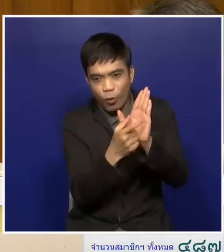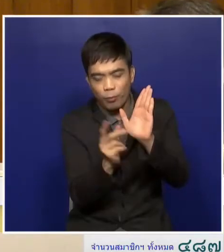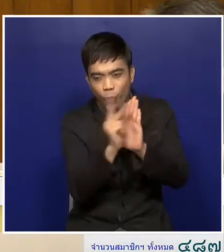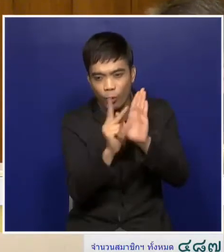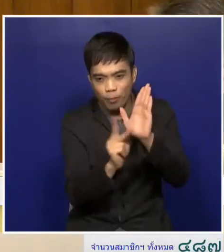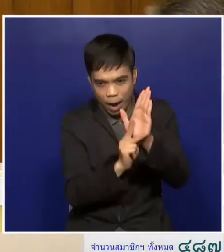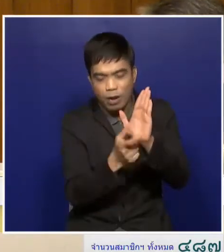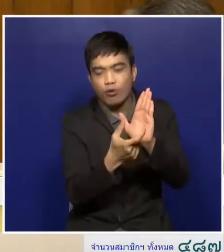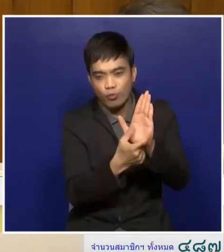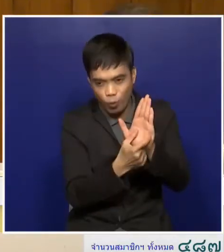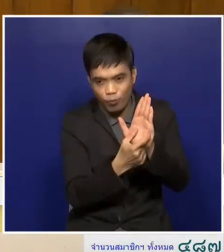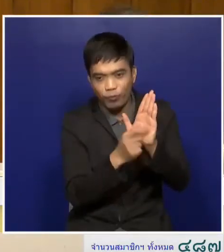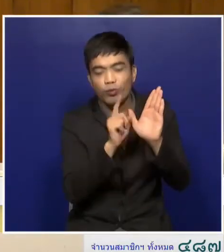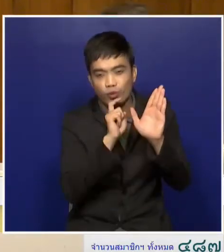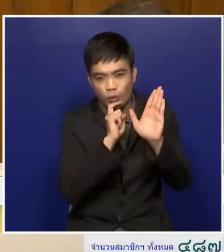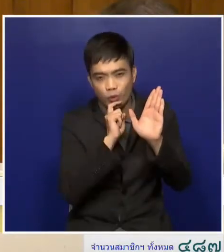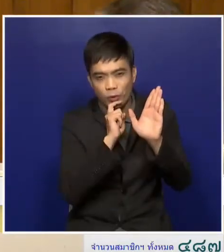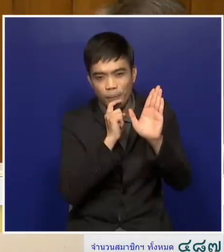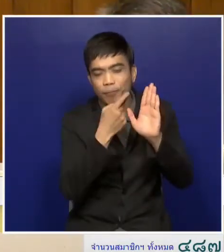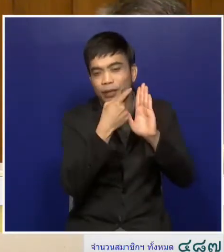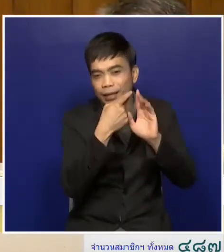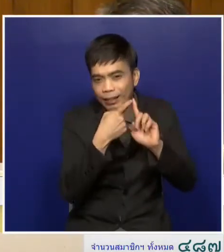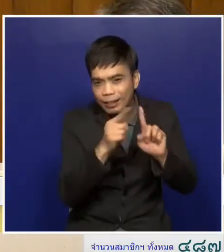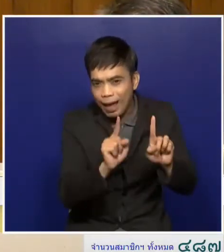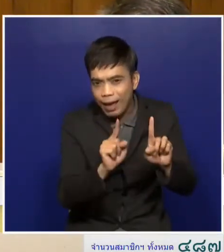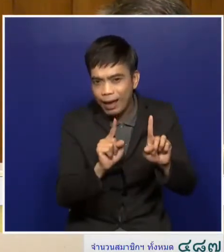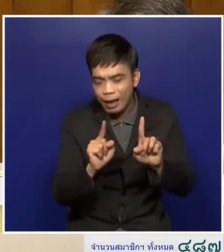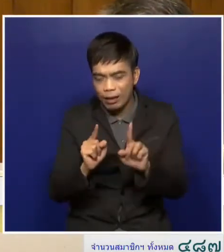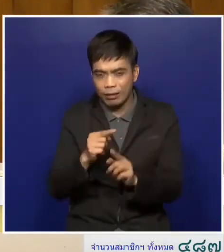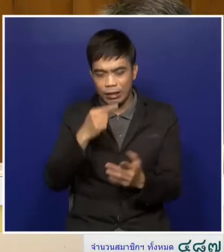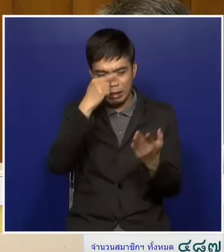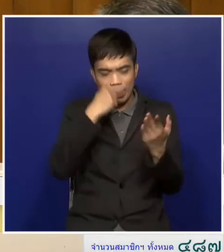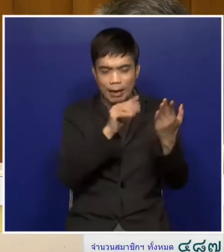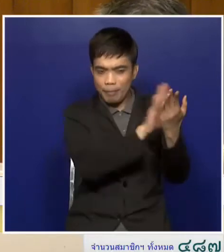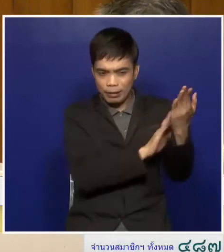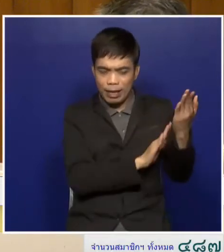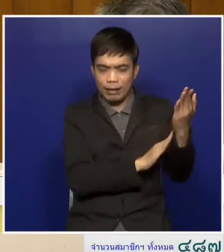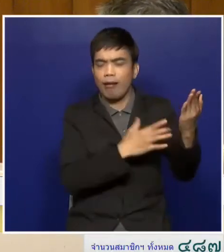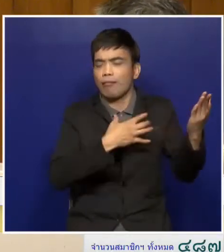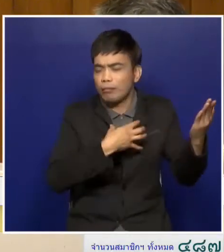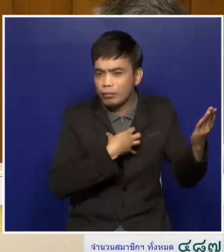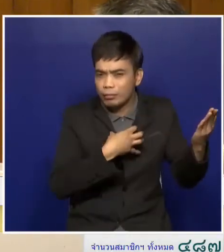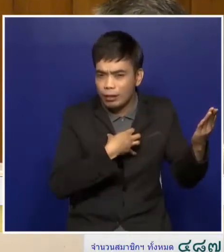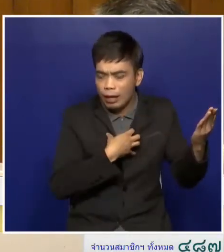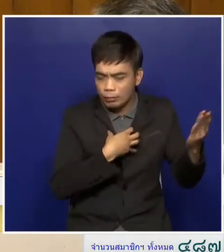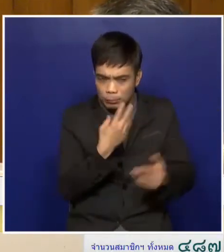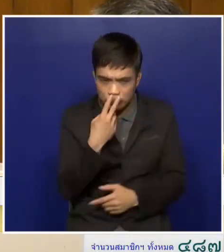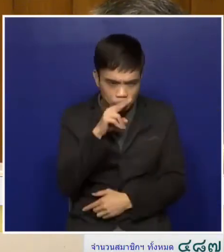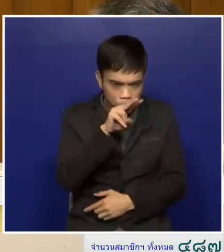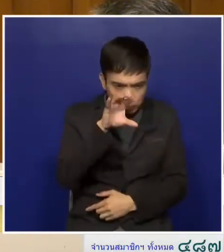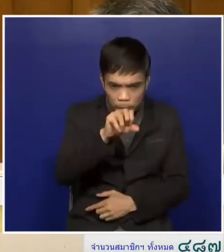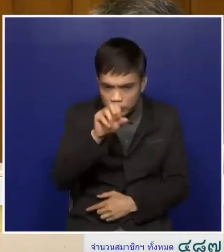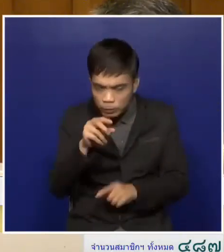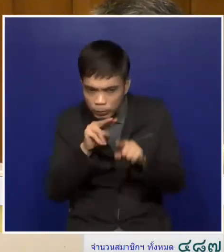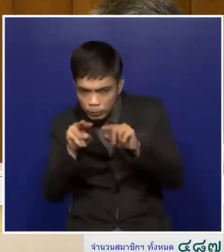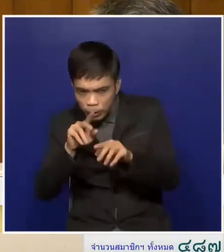ด้วยความต้องการของประเทศของเราผมสันเกตจากท่านสอสอแล้วก็